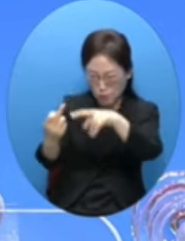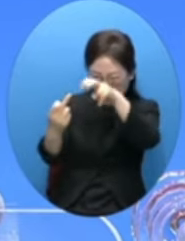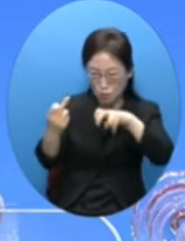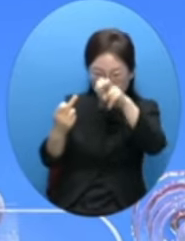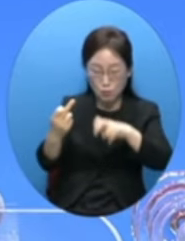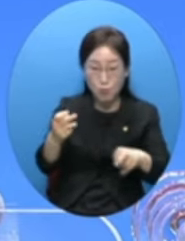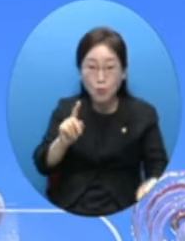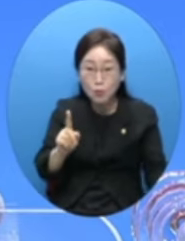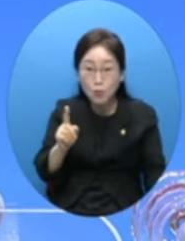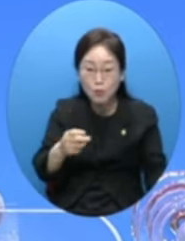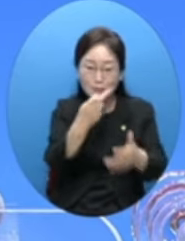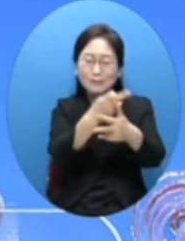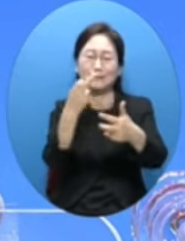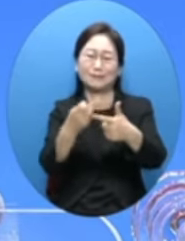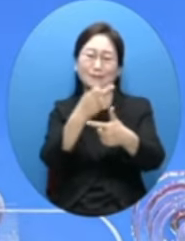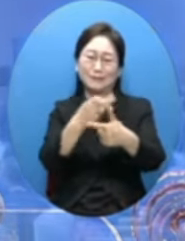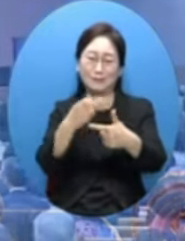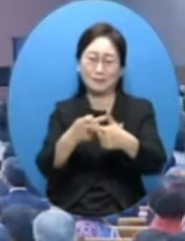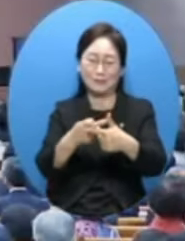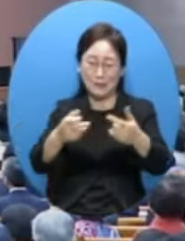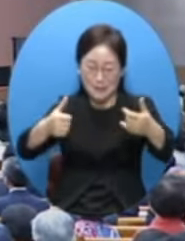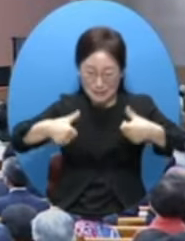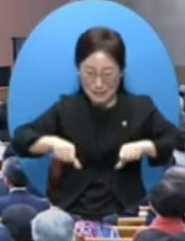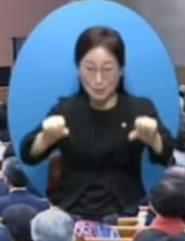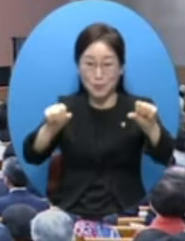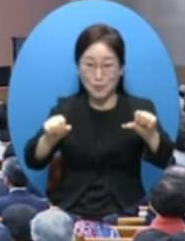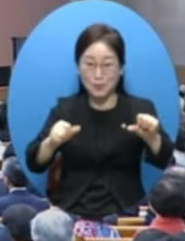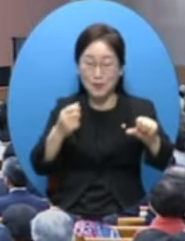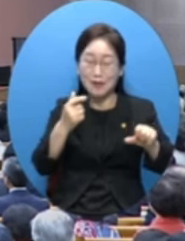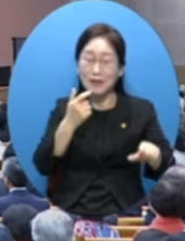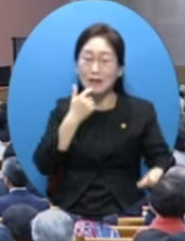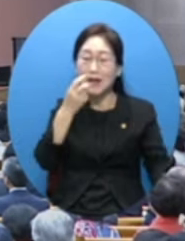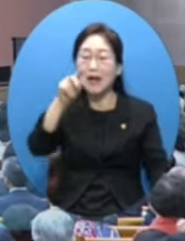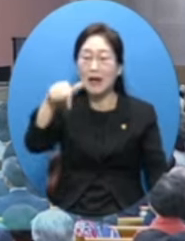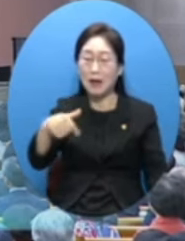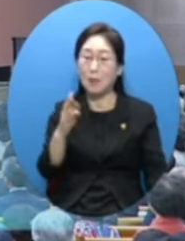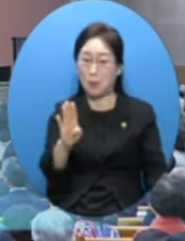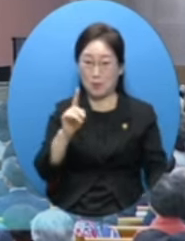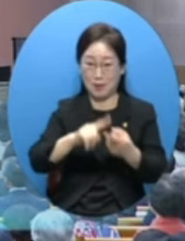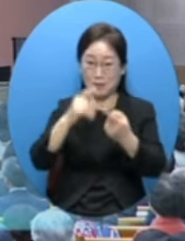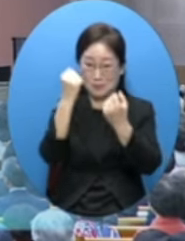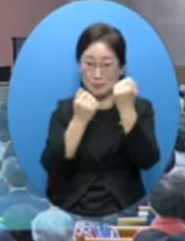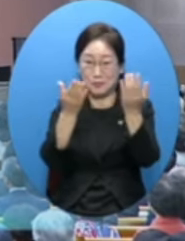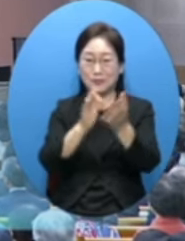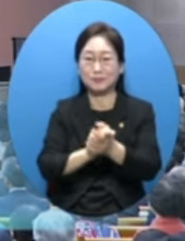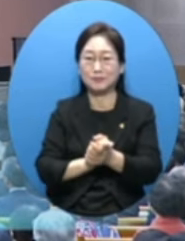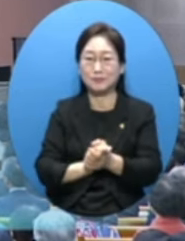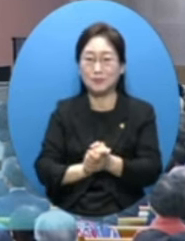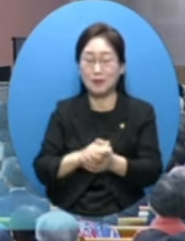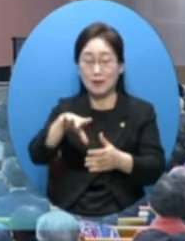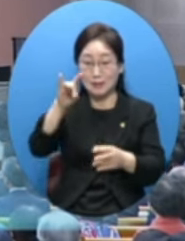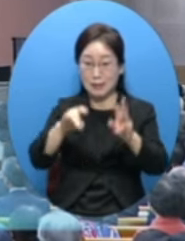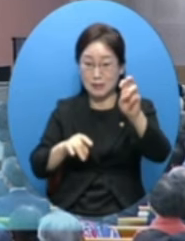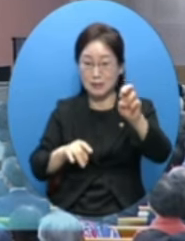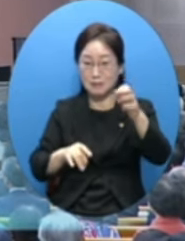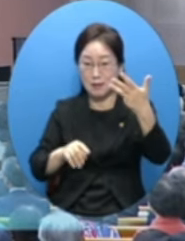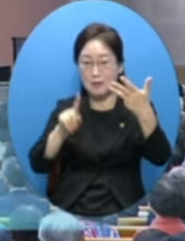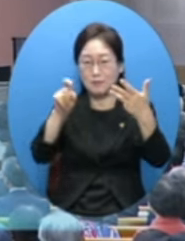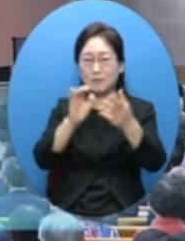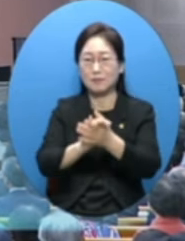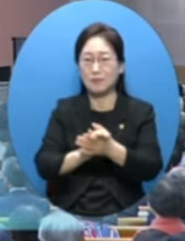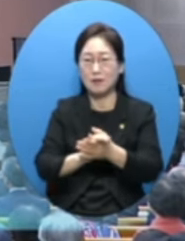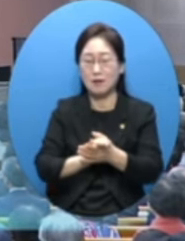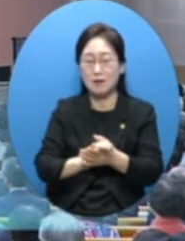나옵니다. 그 먼 길, 나그네 길을 그가 갑니다. 창세기 28장 10절은 이렇게 말씀합니다. 야곱이 부엘세바에서